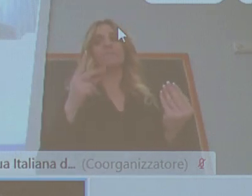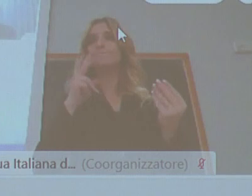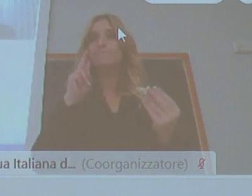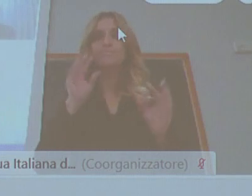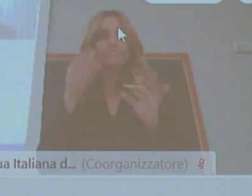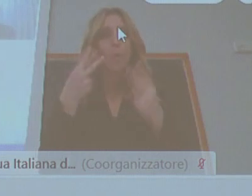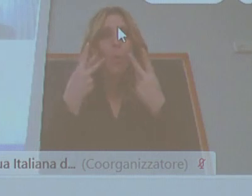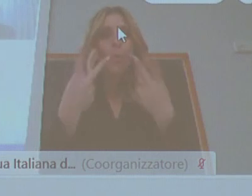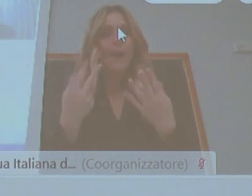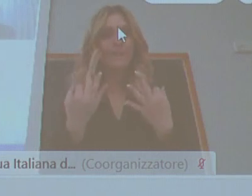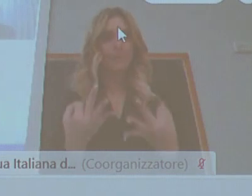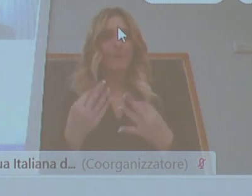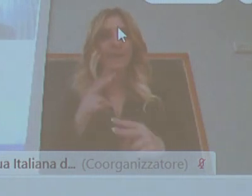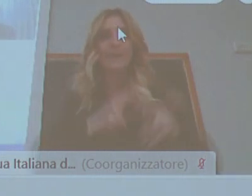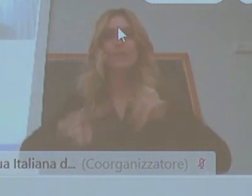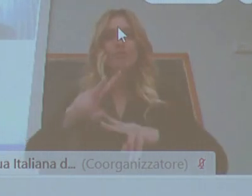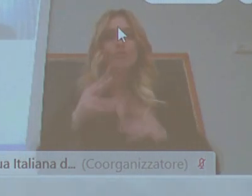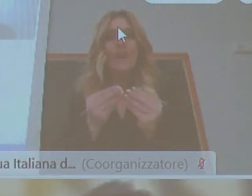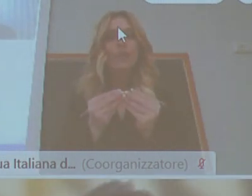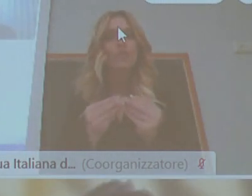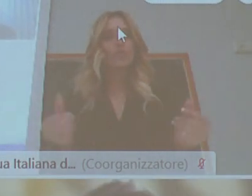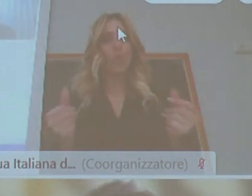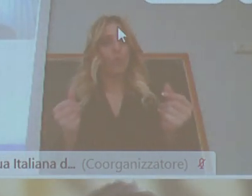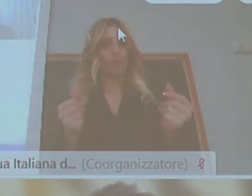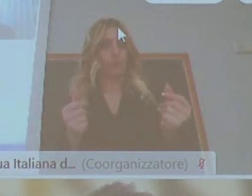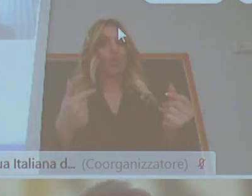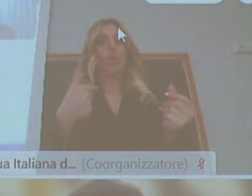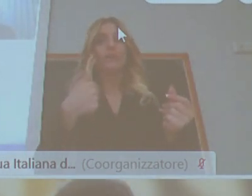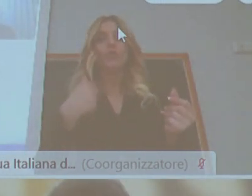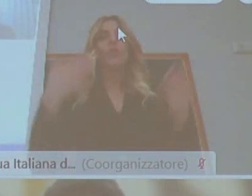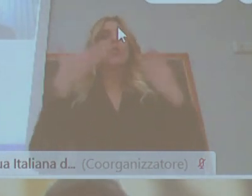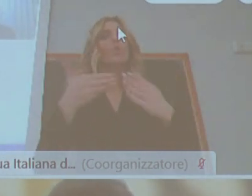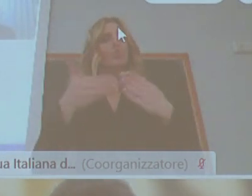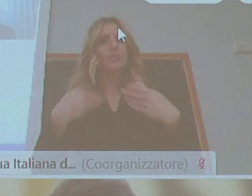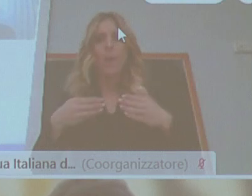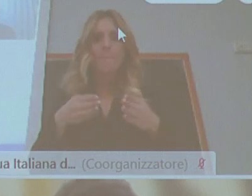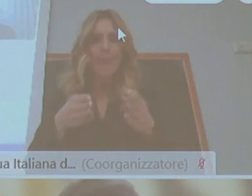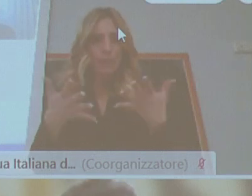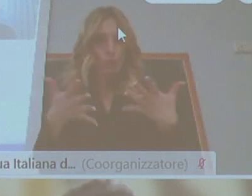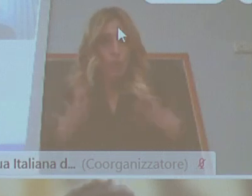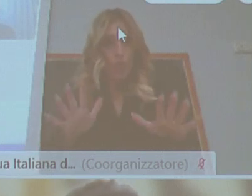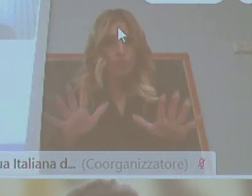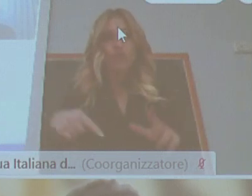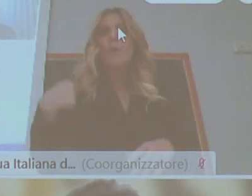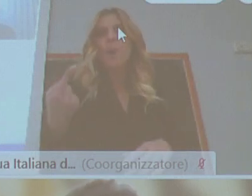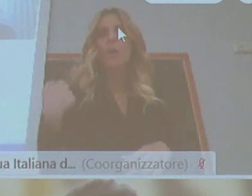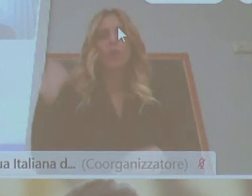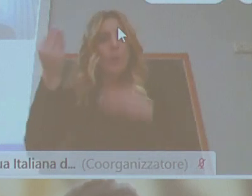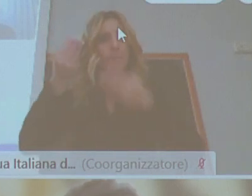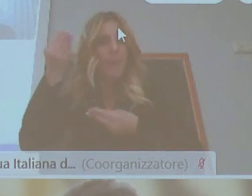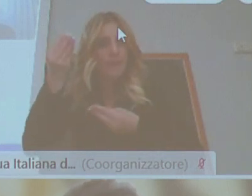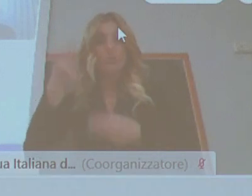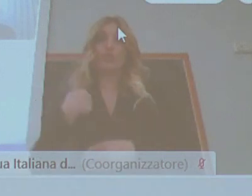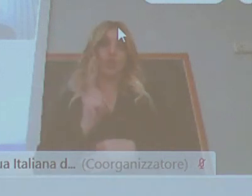delle soluzioni. Non è che adesso studio, faccio il mio percorso e poi magari ci penso. No, le